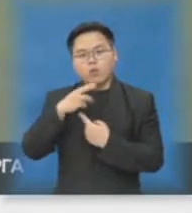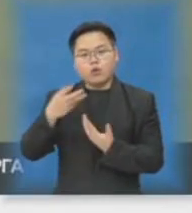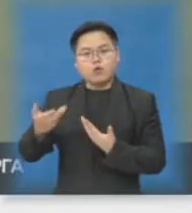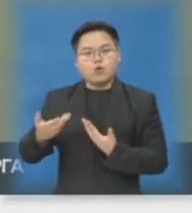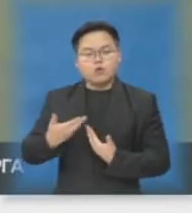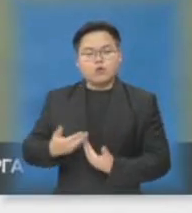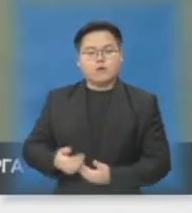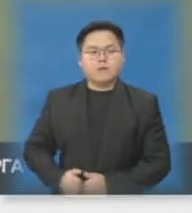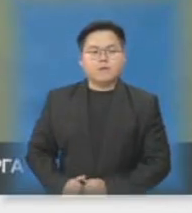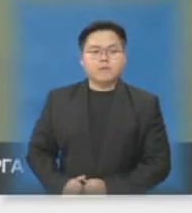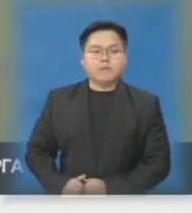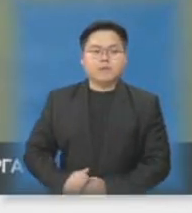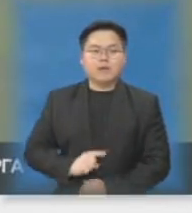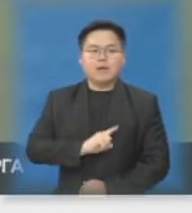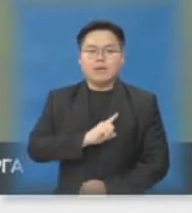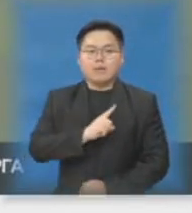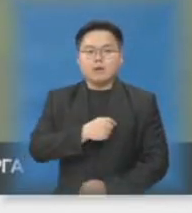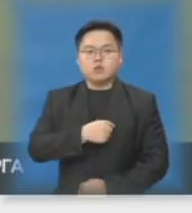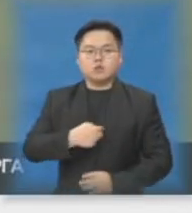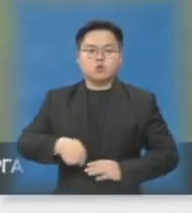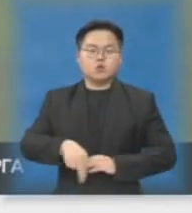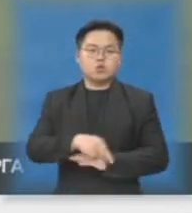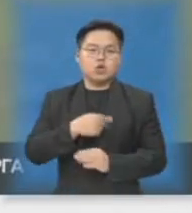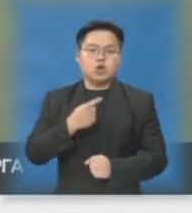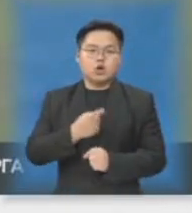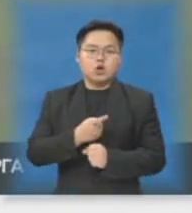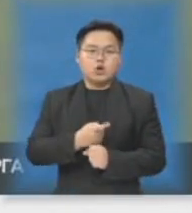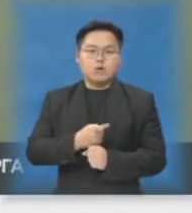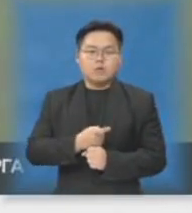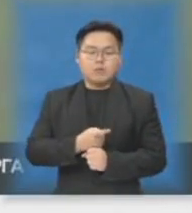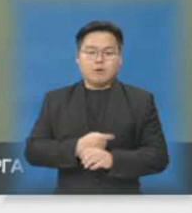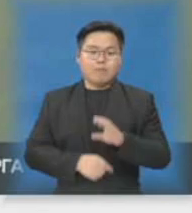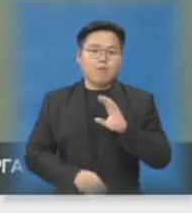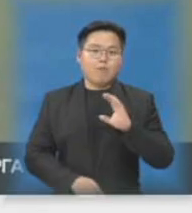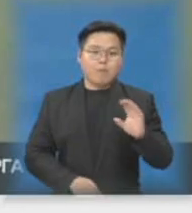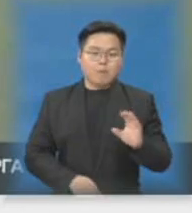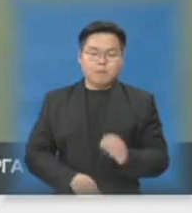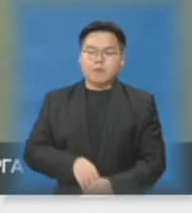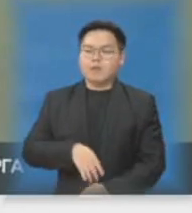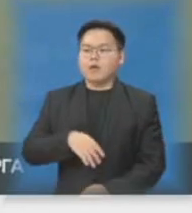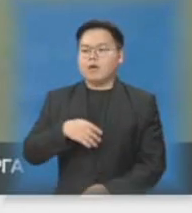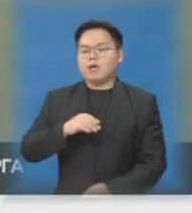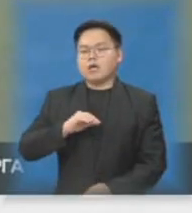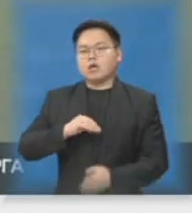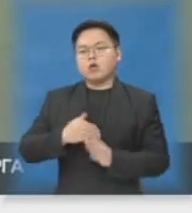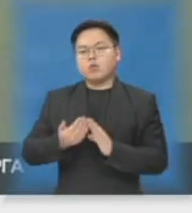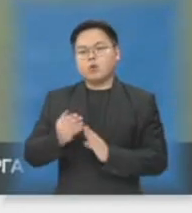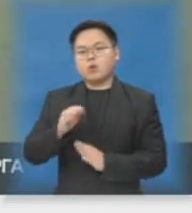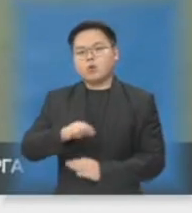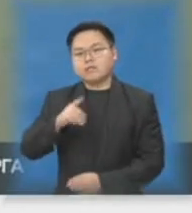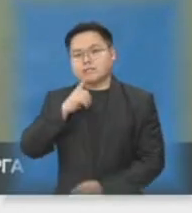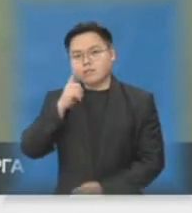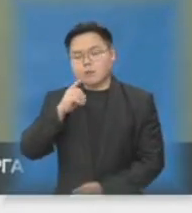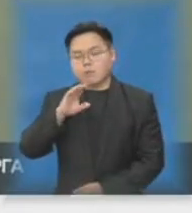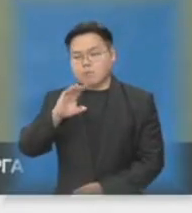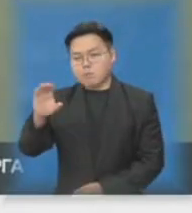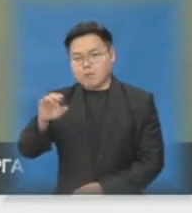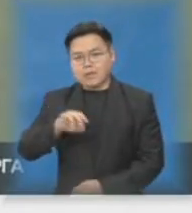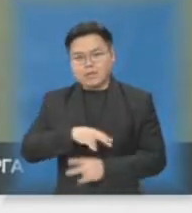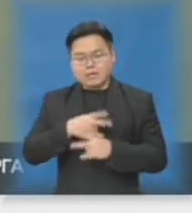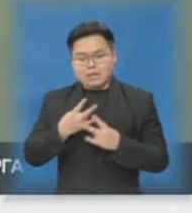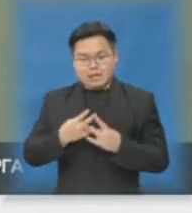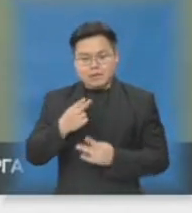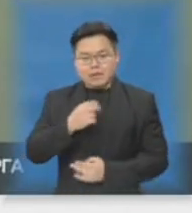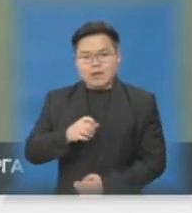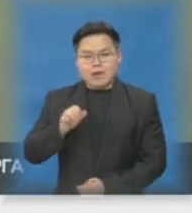өгчээ. За Баянзүрх дүүргийн хөдөлмөр халамж үйлчлэгээний хилтэс, гэр бүл хүүхэд залуучуудын үйлчлэх хилтэс, нийгмийн дадлагын хилтэс хамтраад нэг